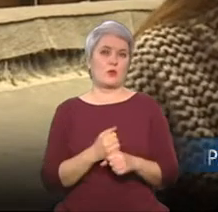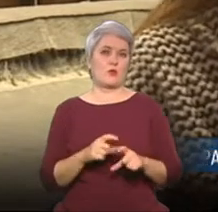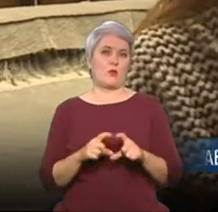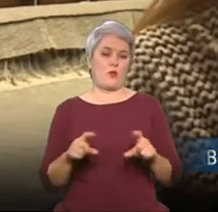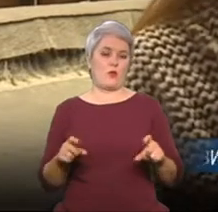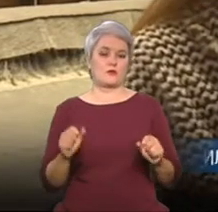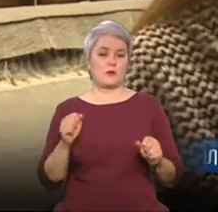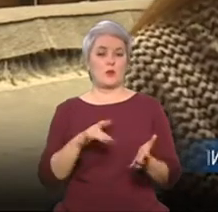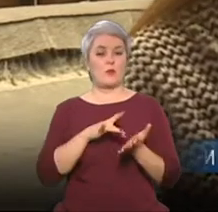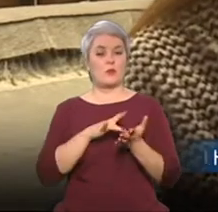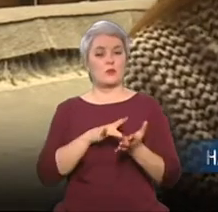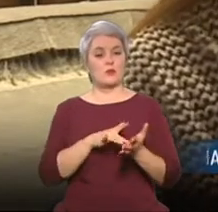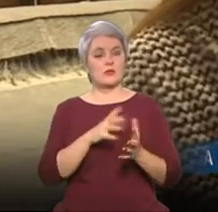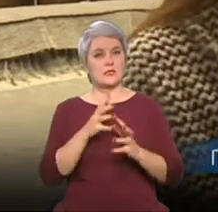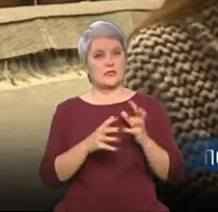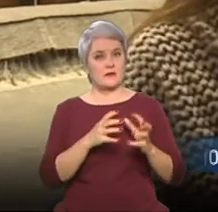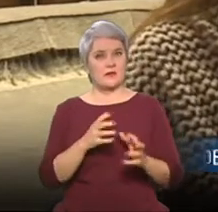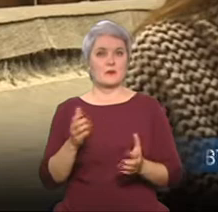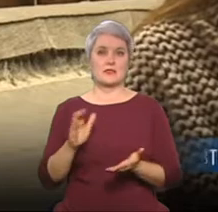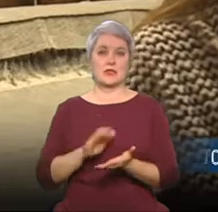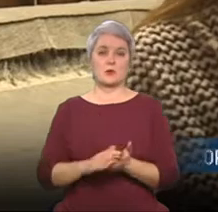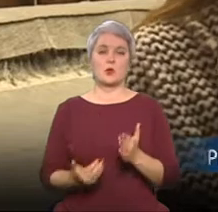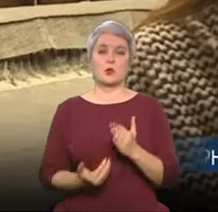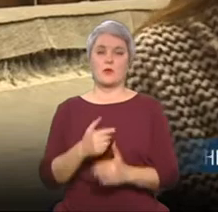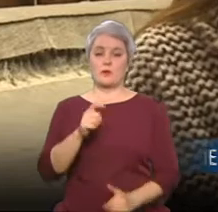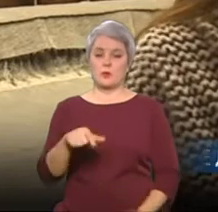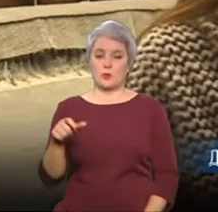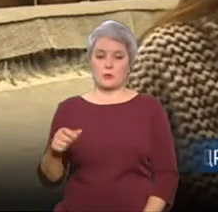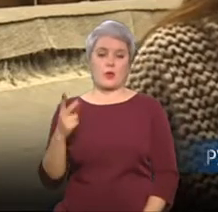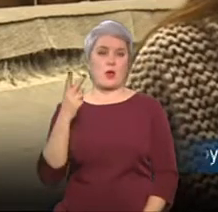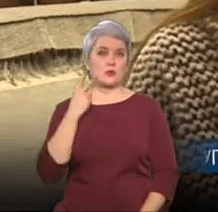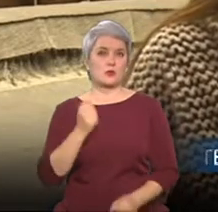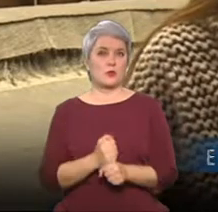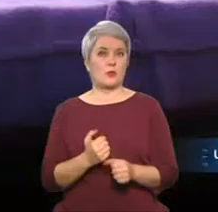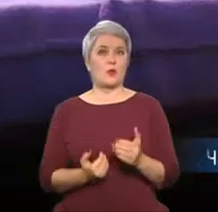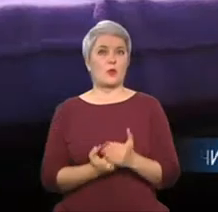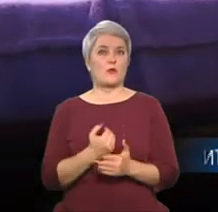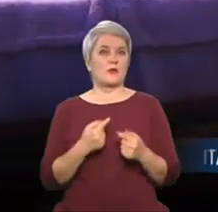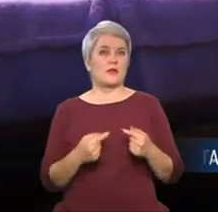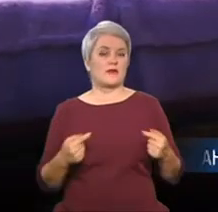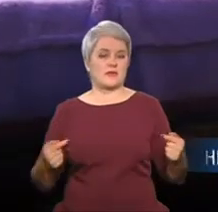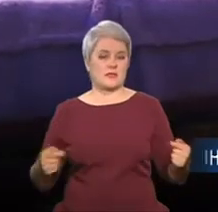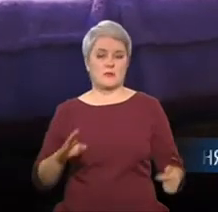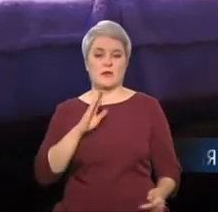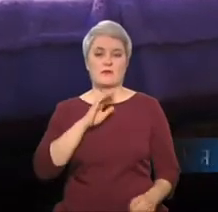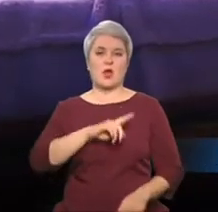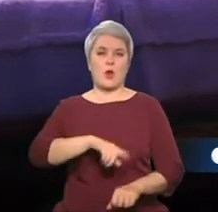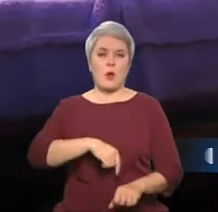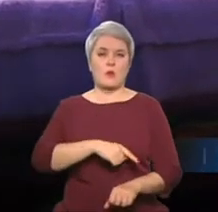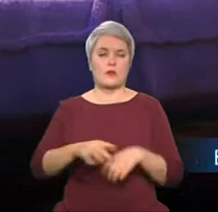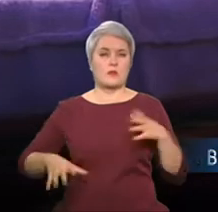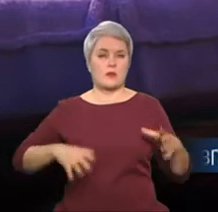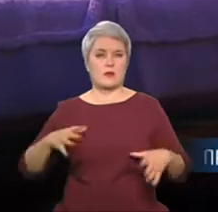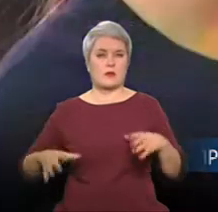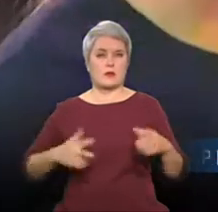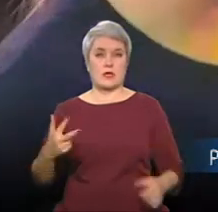можеш подорожувати світом, ти постійно знайомишся з новими людьми, постійна робота з новими реквізитами. Дівчина годинами тренується в залі, також